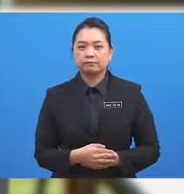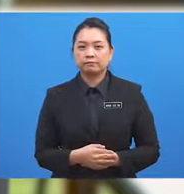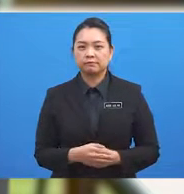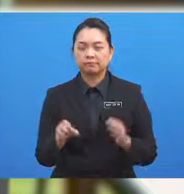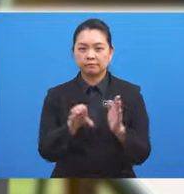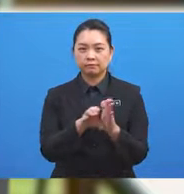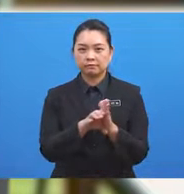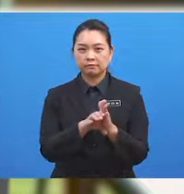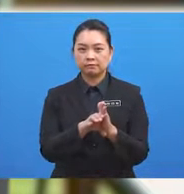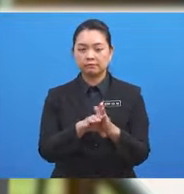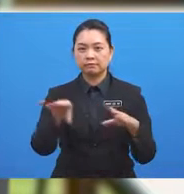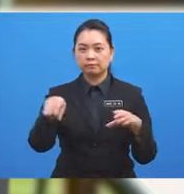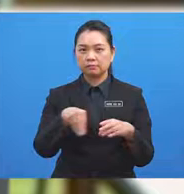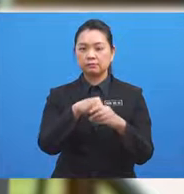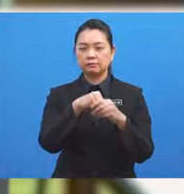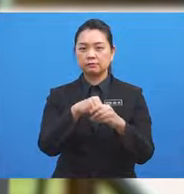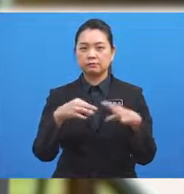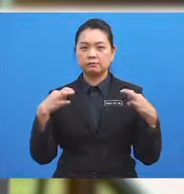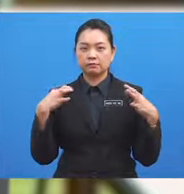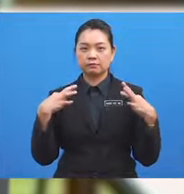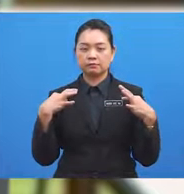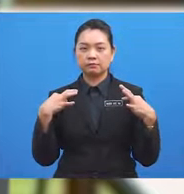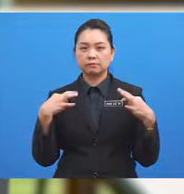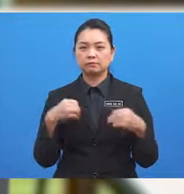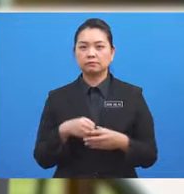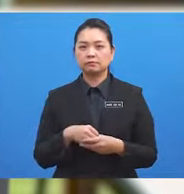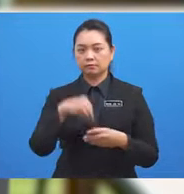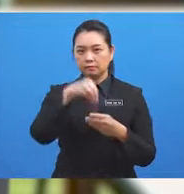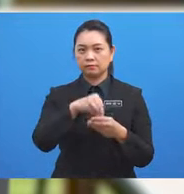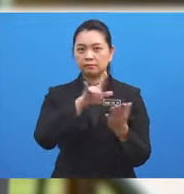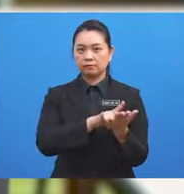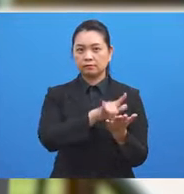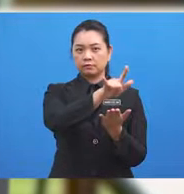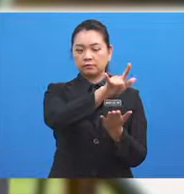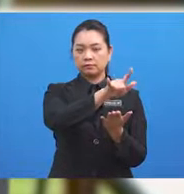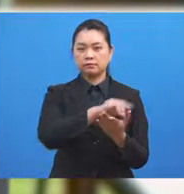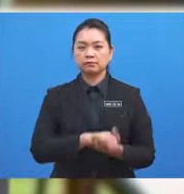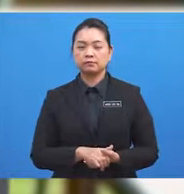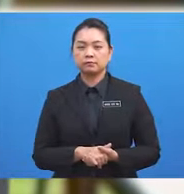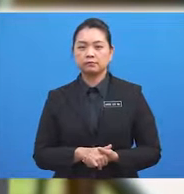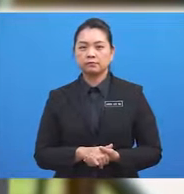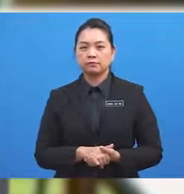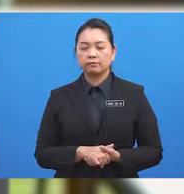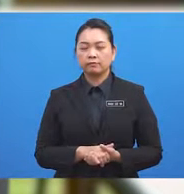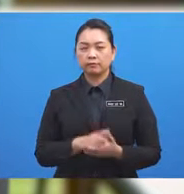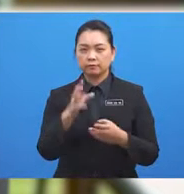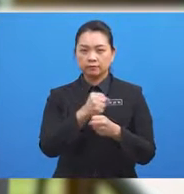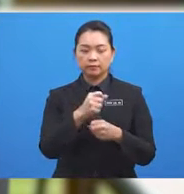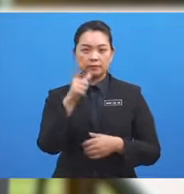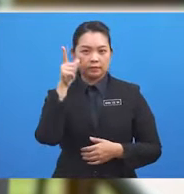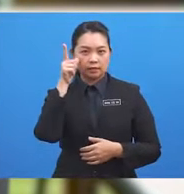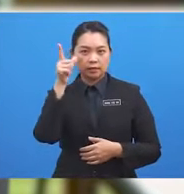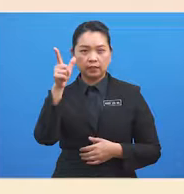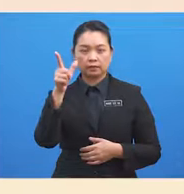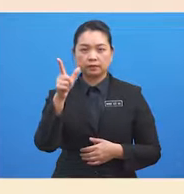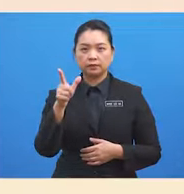Contohnya, penglibatan pihak swasta dalam sektor penerbangan dapat dilihat melalui